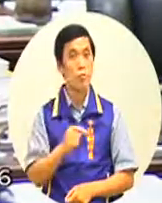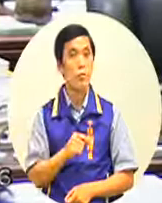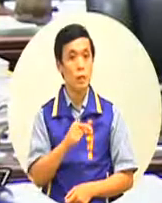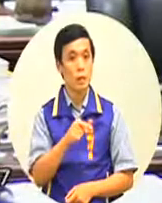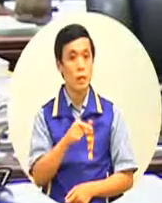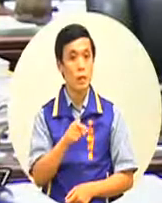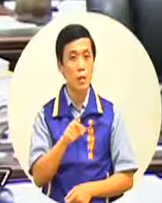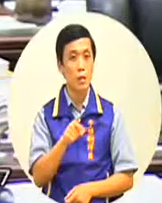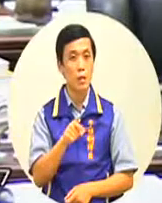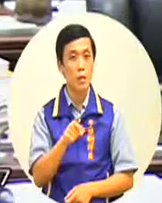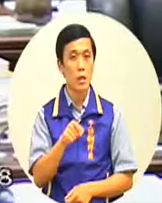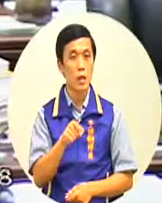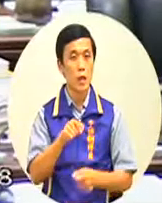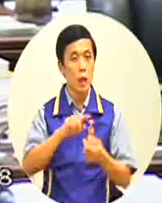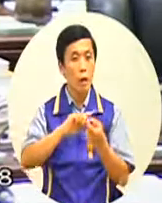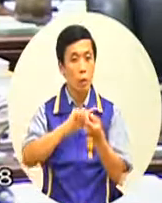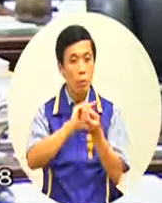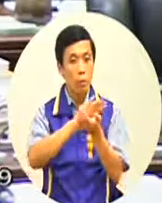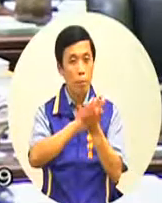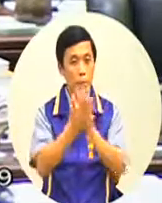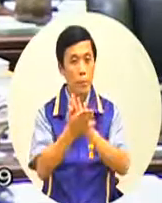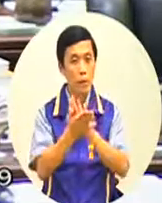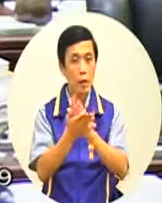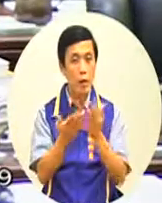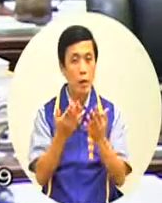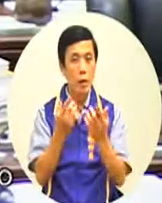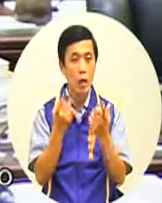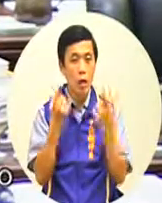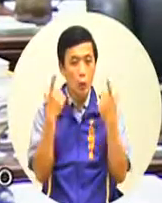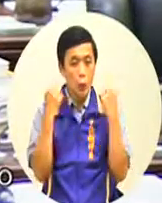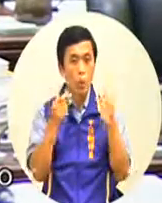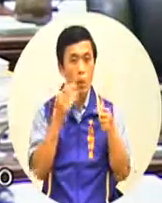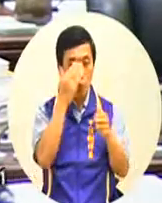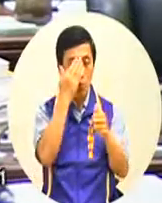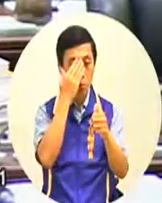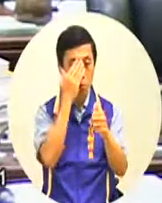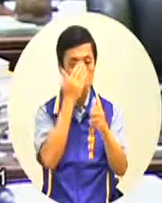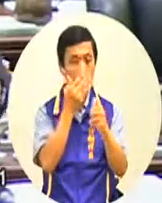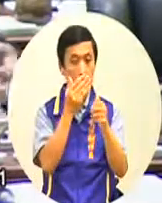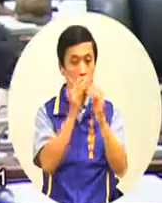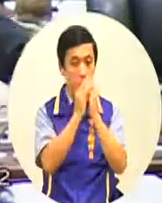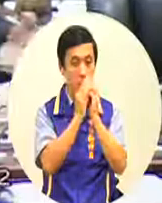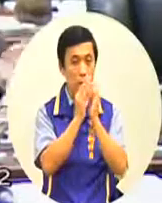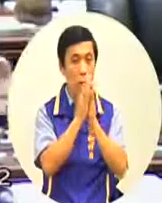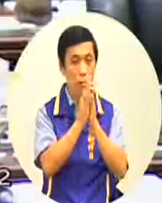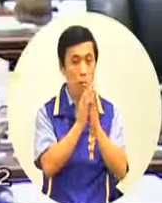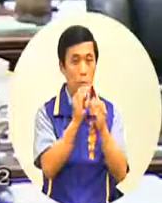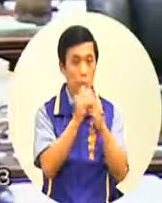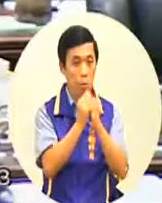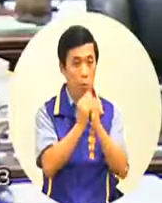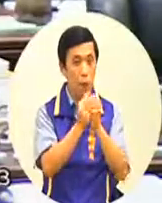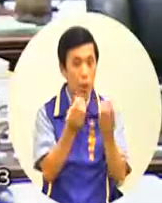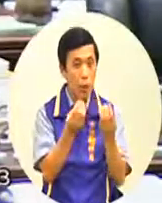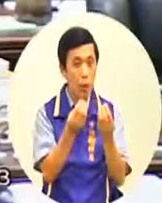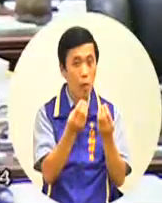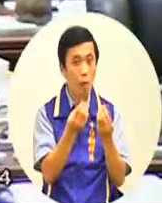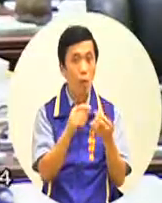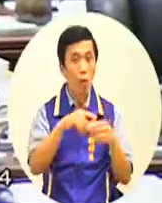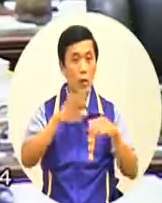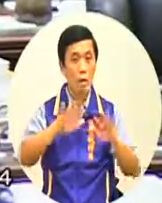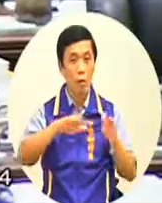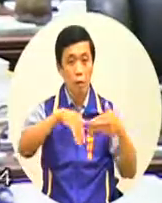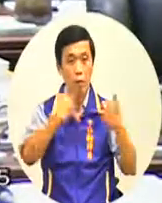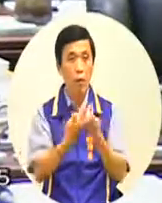这都他变成安尼，无拜托，无打紧，你得爱想办法，搁要阿偷，阿要偷